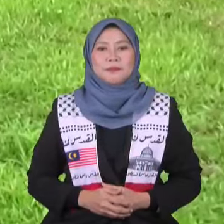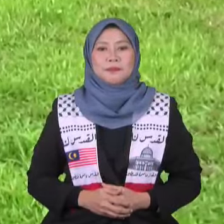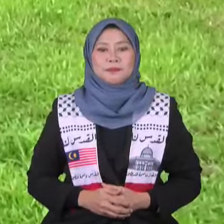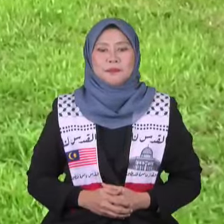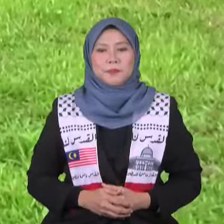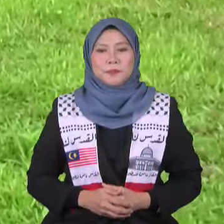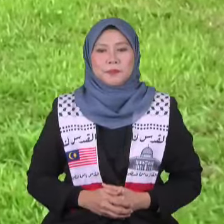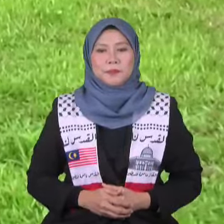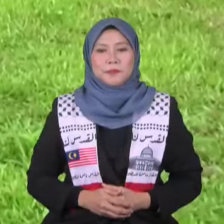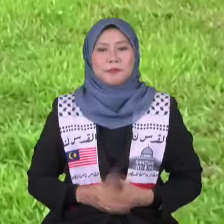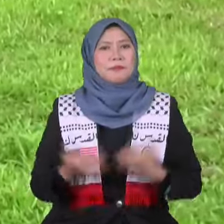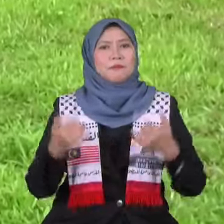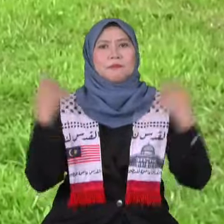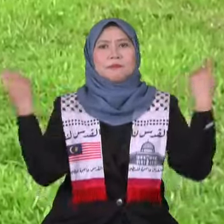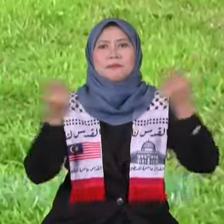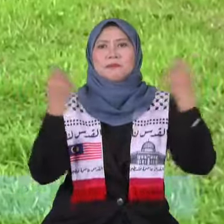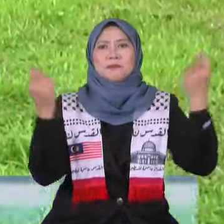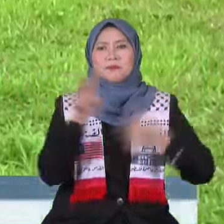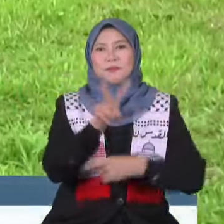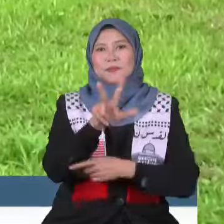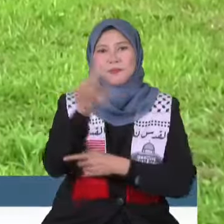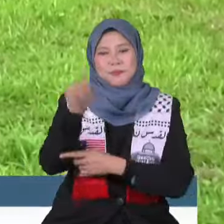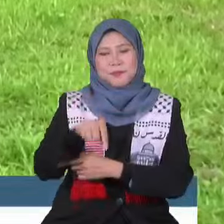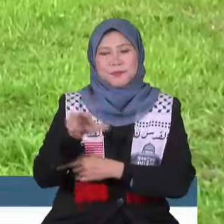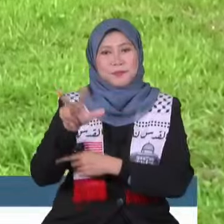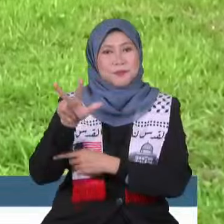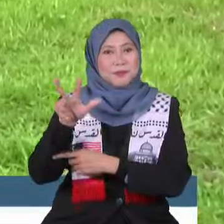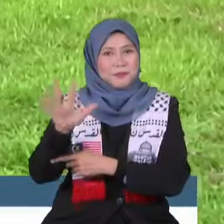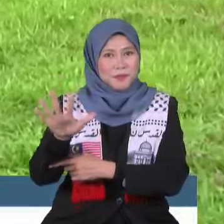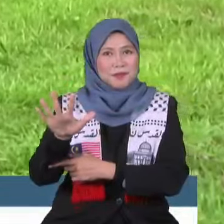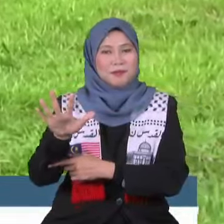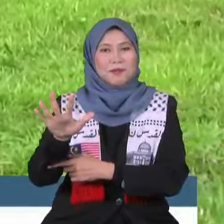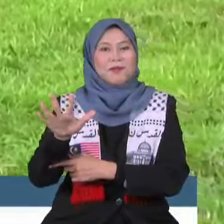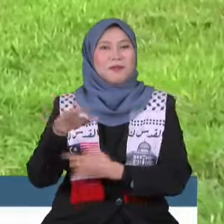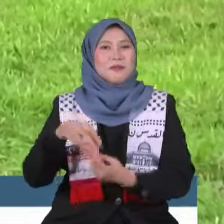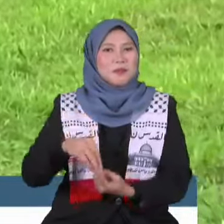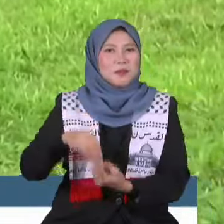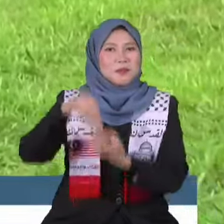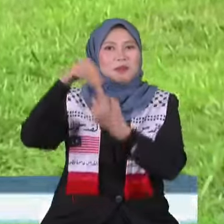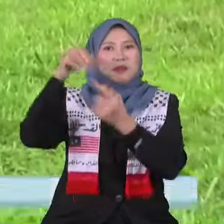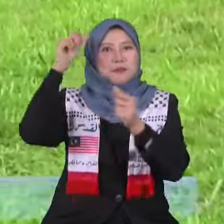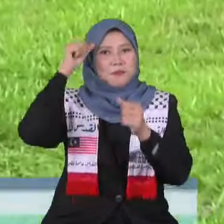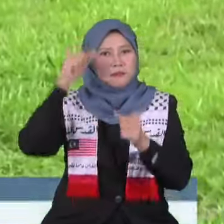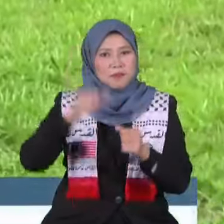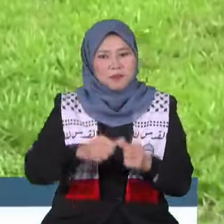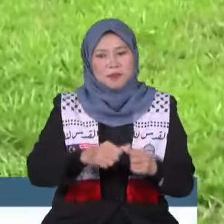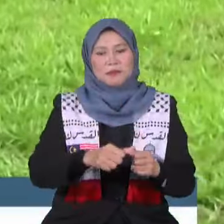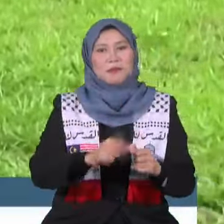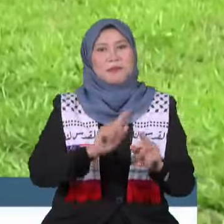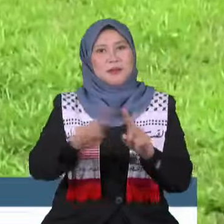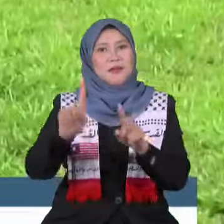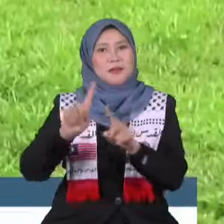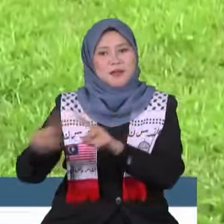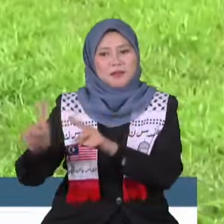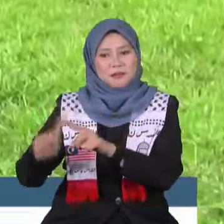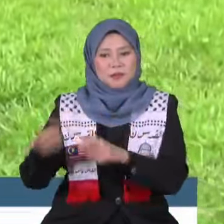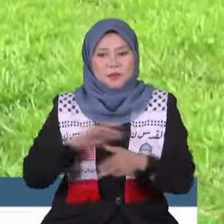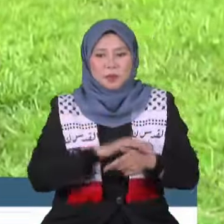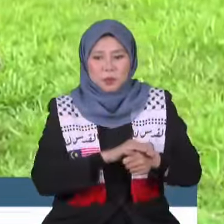World Turtle Day yang disambut setiap 23 Mei, satu hari yang istimewa untuk kita memperingati kepelbagaian spesies